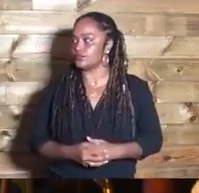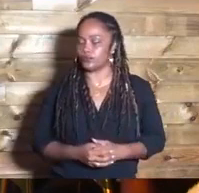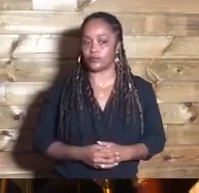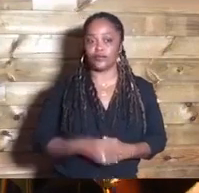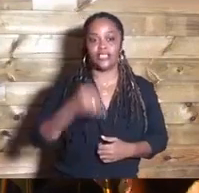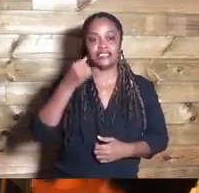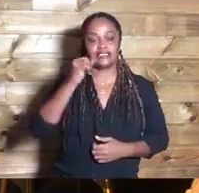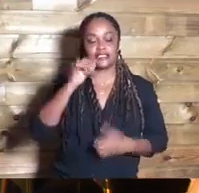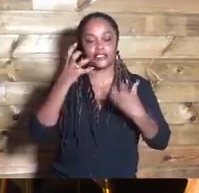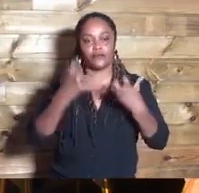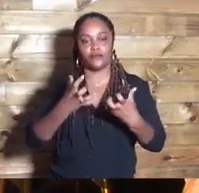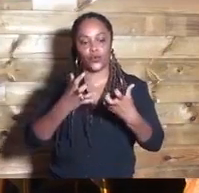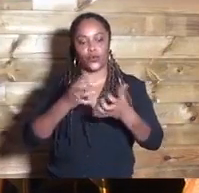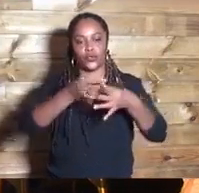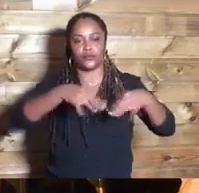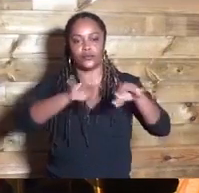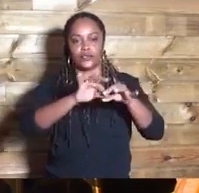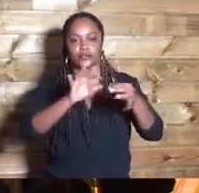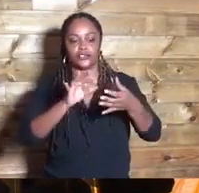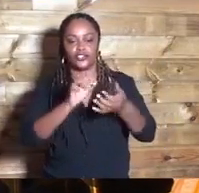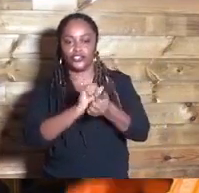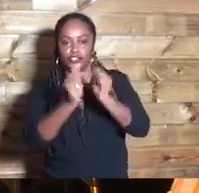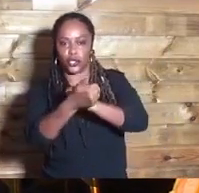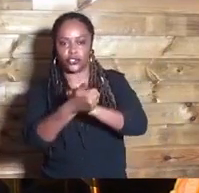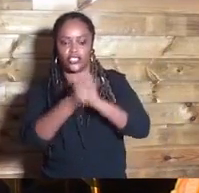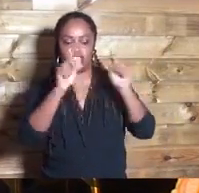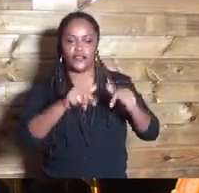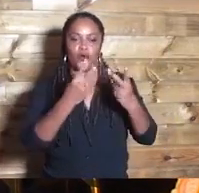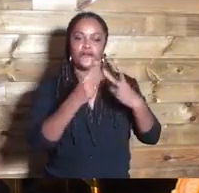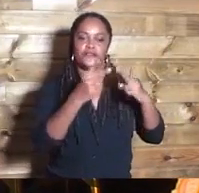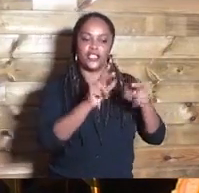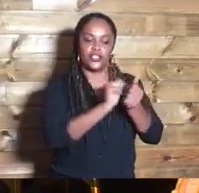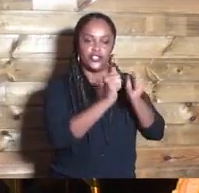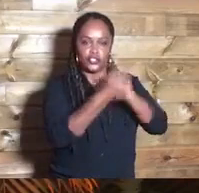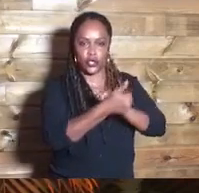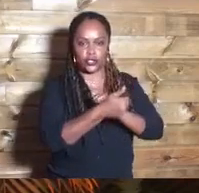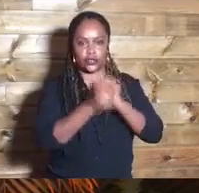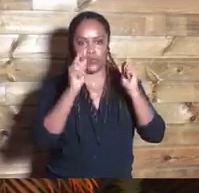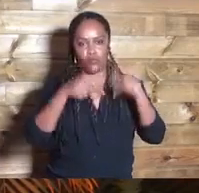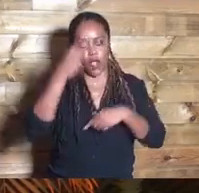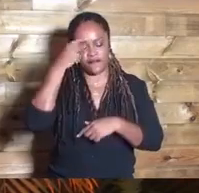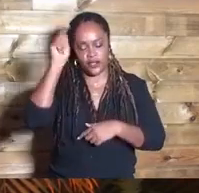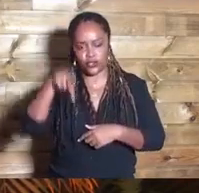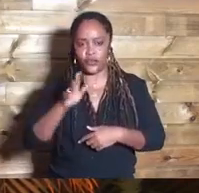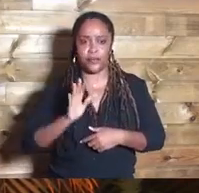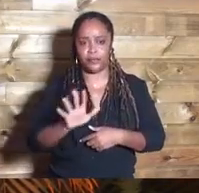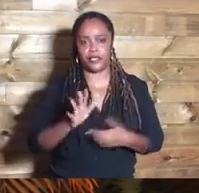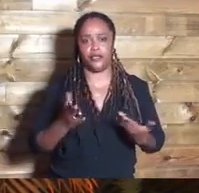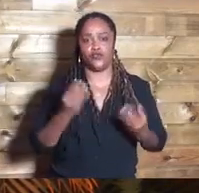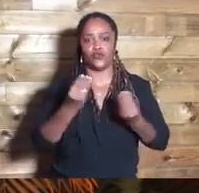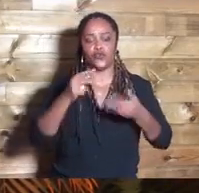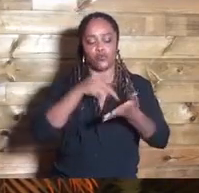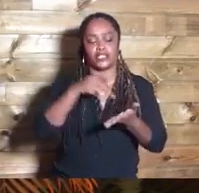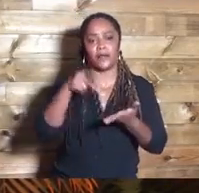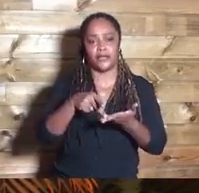Si tu veux changer ton pays, commence par changer ta rue, ton quartier, ta ville. C'est cette philosophie que j'ai mise en pratique dans la rue Gilbert de